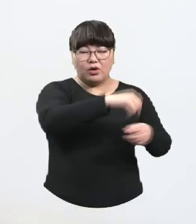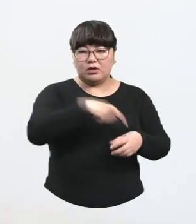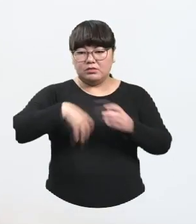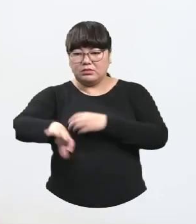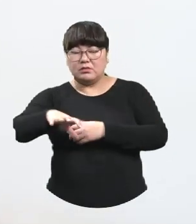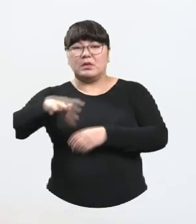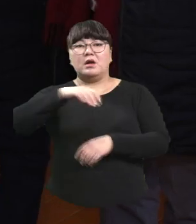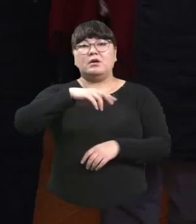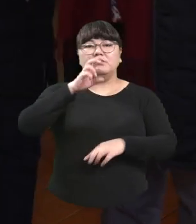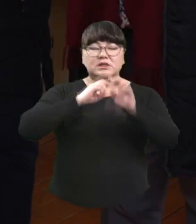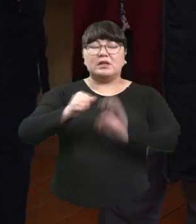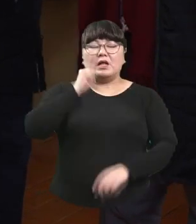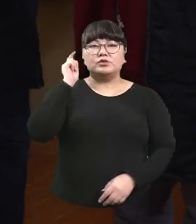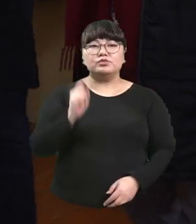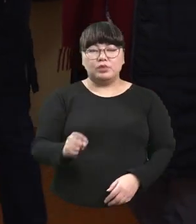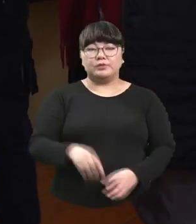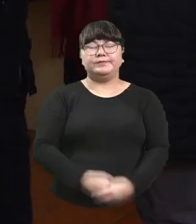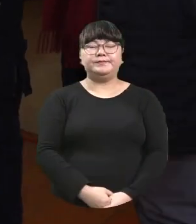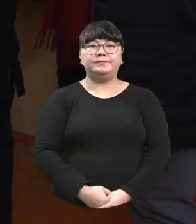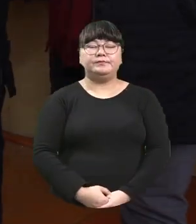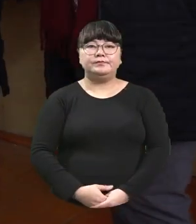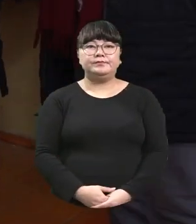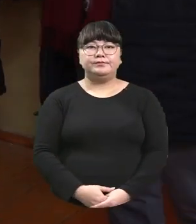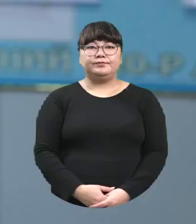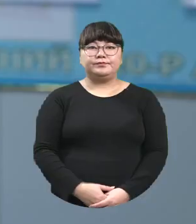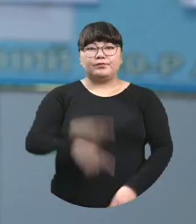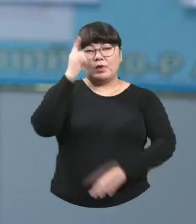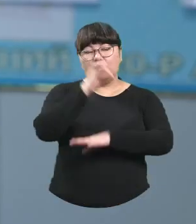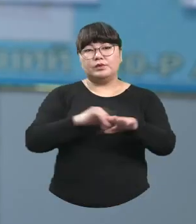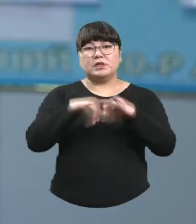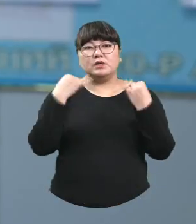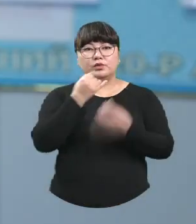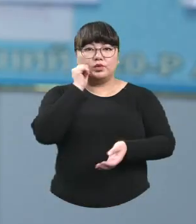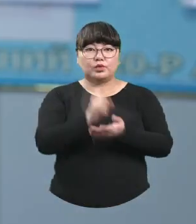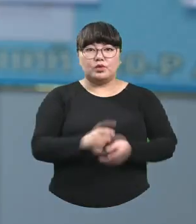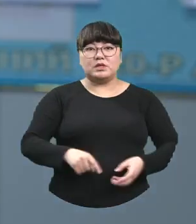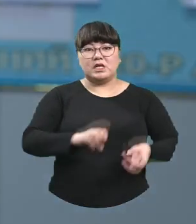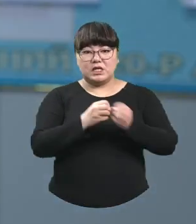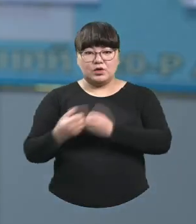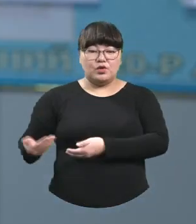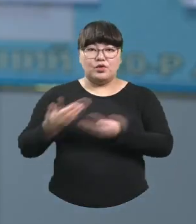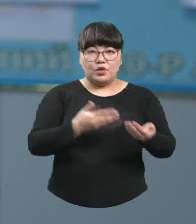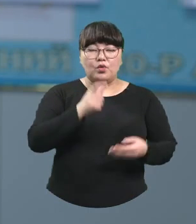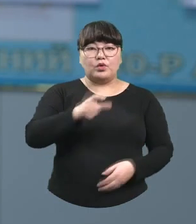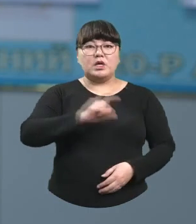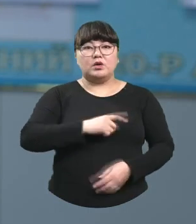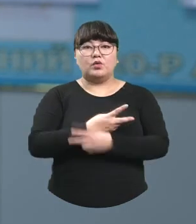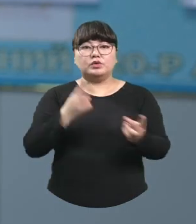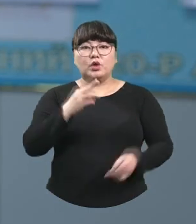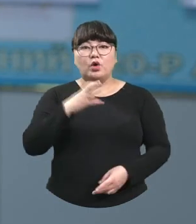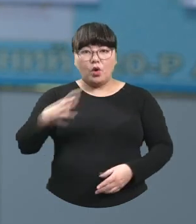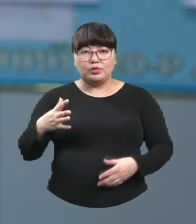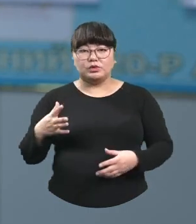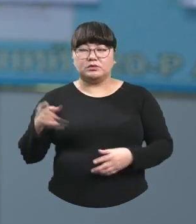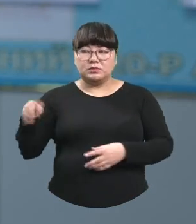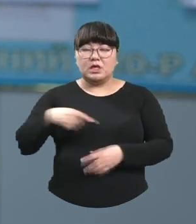салбарын хэмжээнд тулгымдсан асуудал болоод байгааг онцолж байна. Монгол Улсын хурлын тогтоол гарсантай холбоотойгоор хүний эрхийн үндэсний комиссын